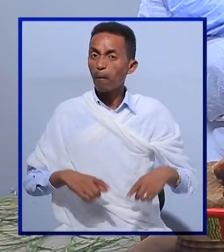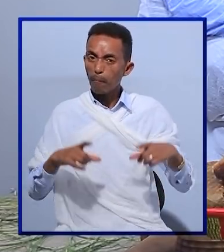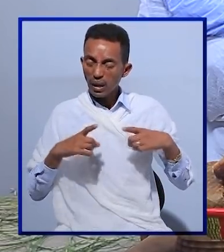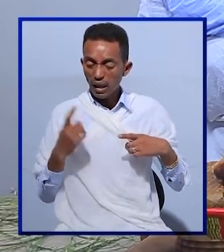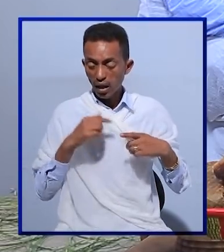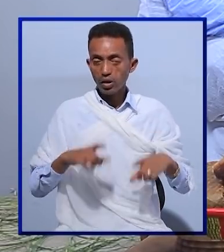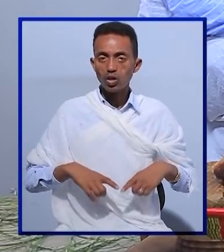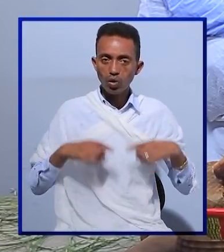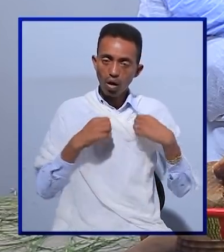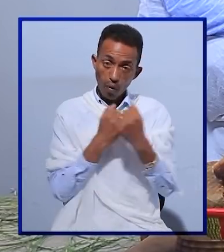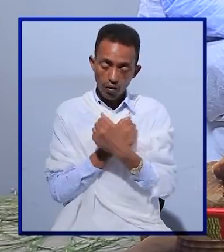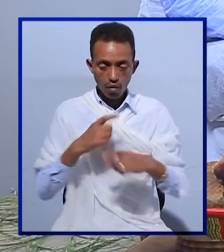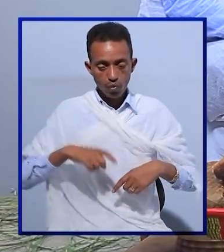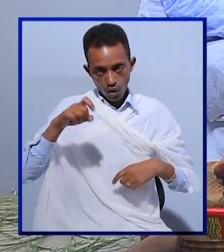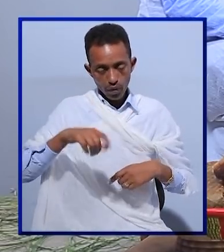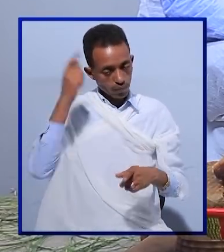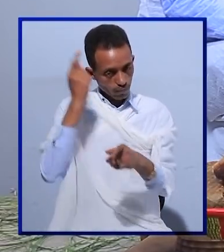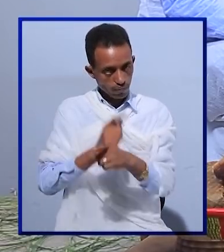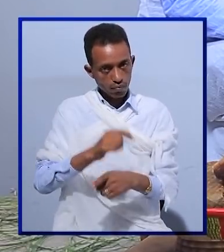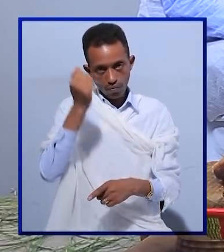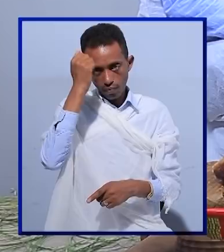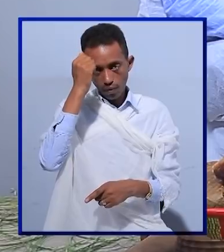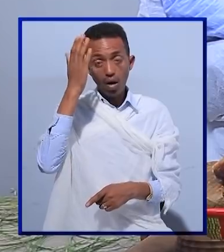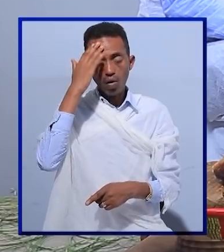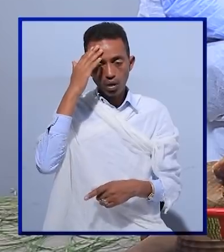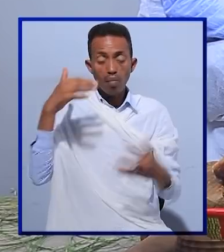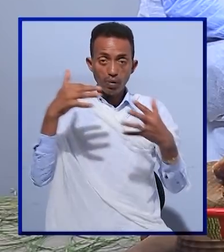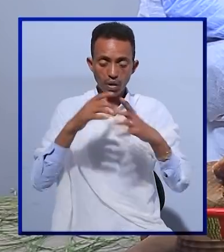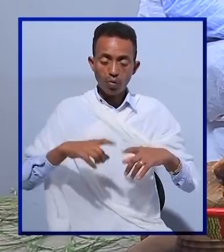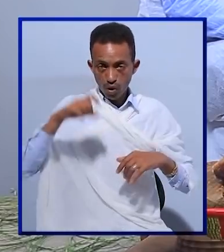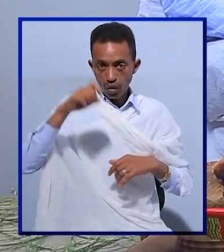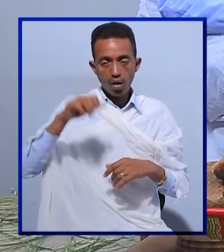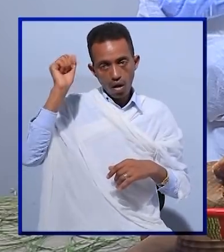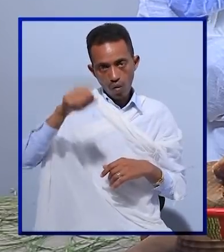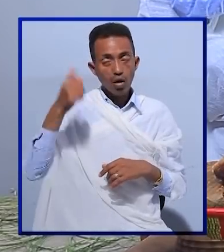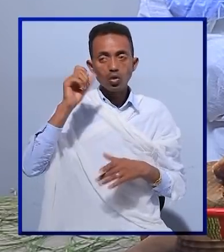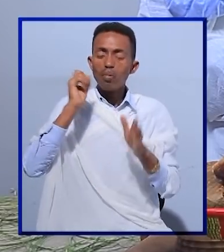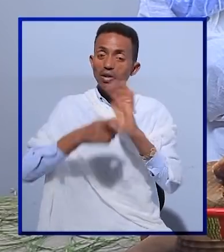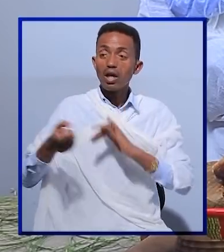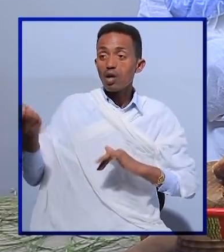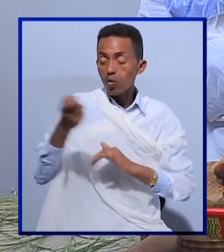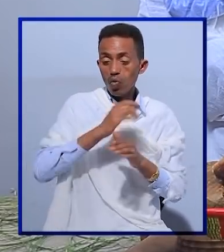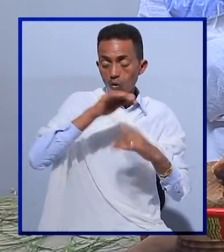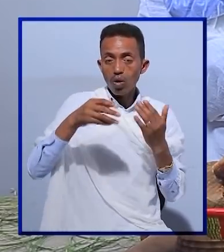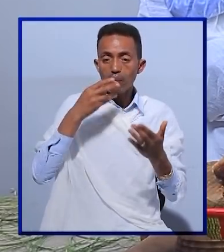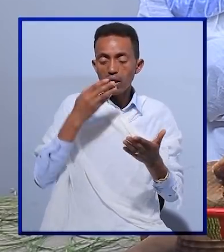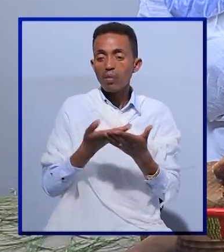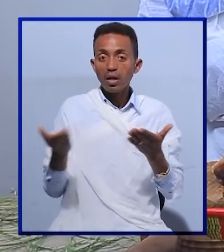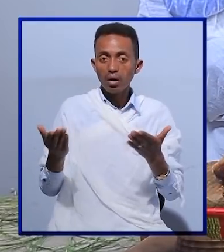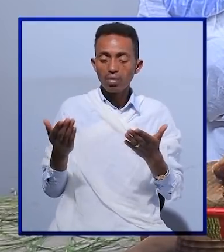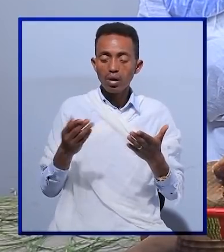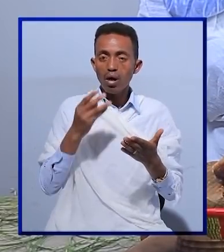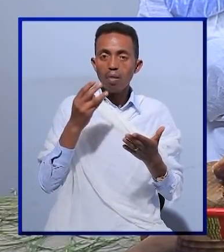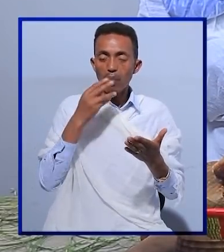ሰዎች ጋራ ስንኖር በፍቅር መኖር አለብን። እነት ነው በትብብር መኖር አለብን። ለነርሱ አብነት ምሳሌ የሚሆን